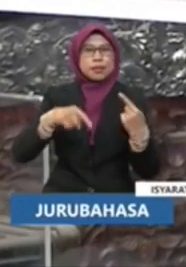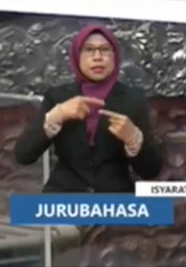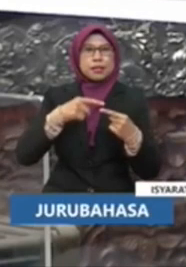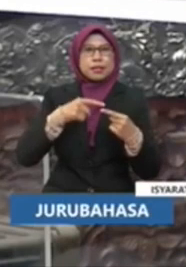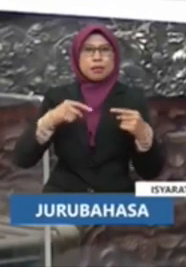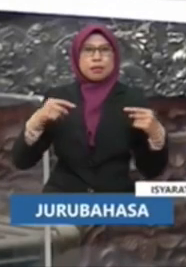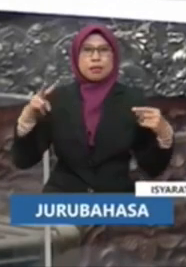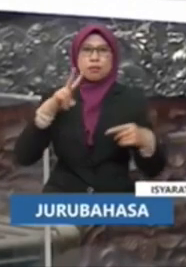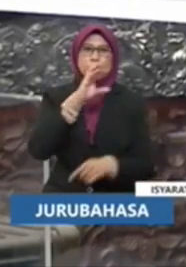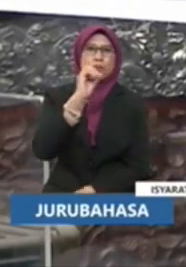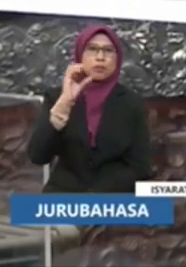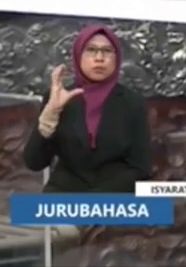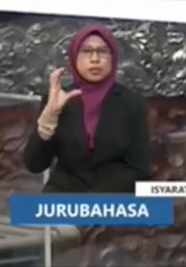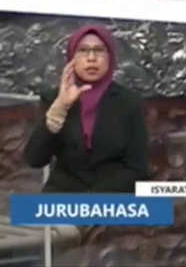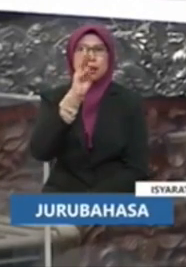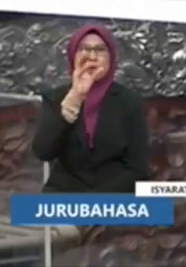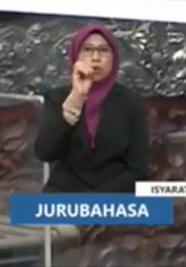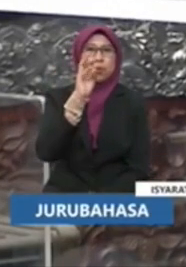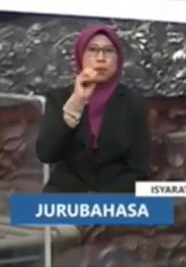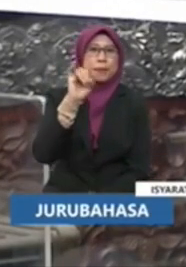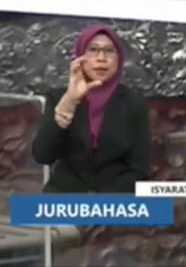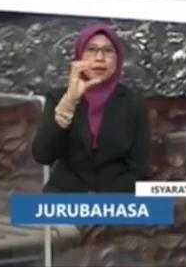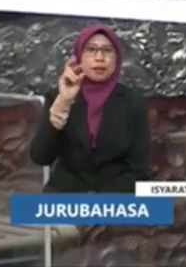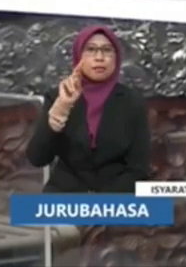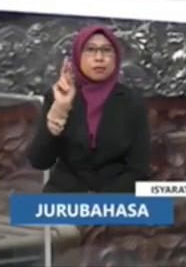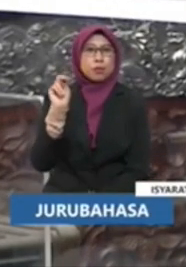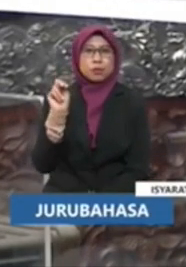dos variant concern baru Omicron ini telah pun timbul,